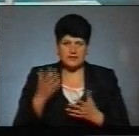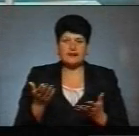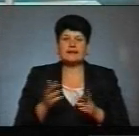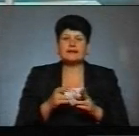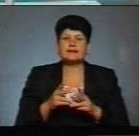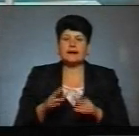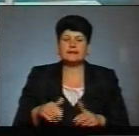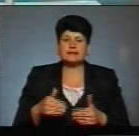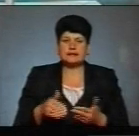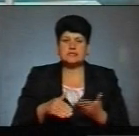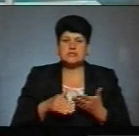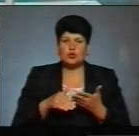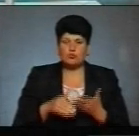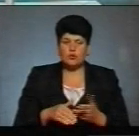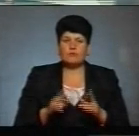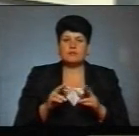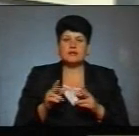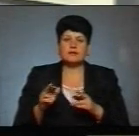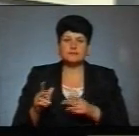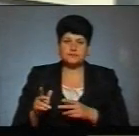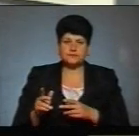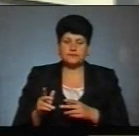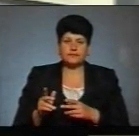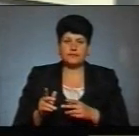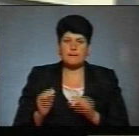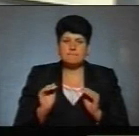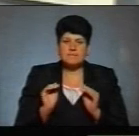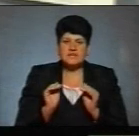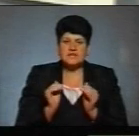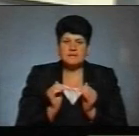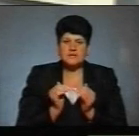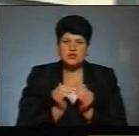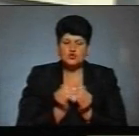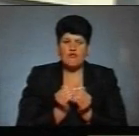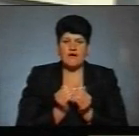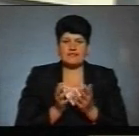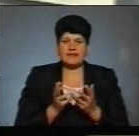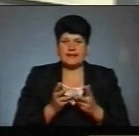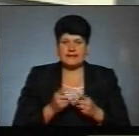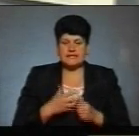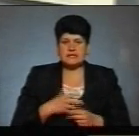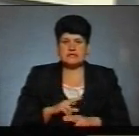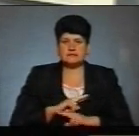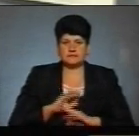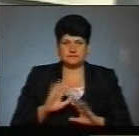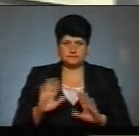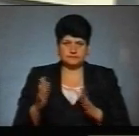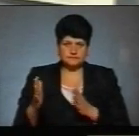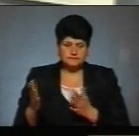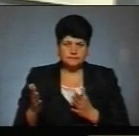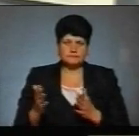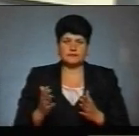чином надається допомога і яким чином мінімізувати якраз от кількість летальних випадків.